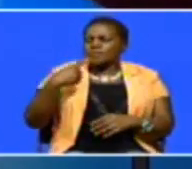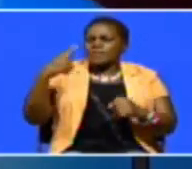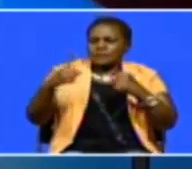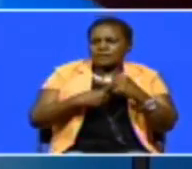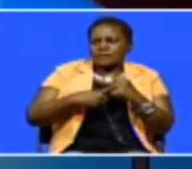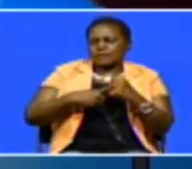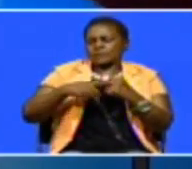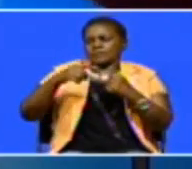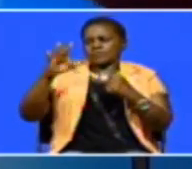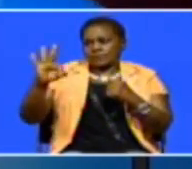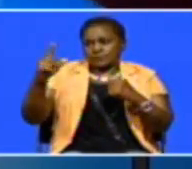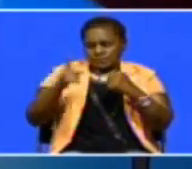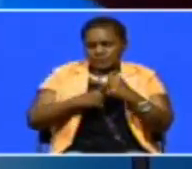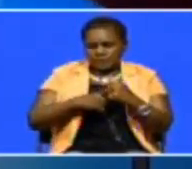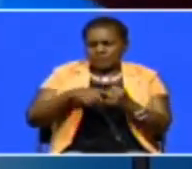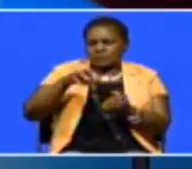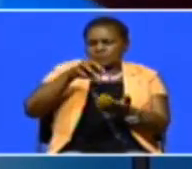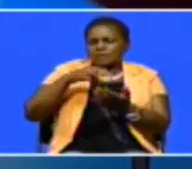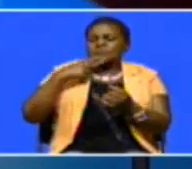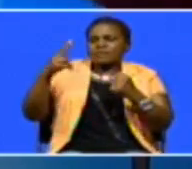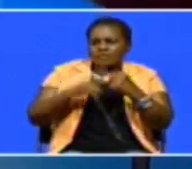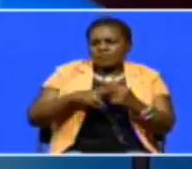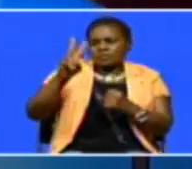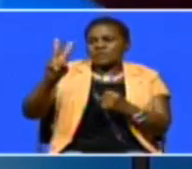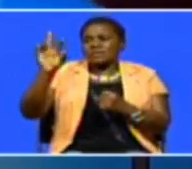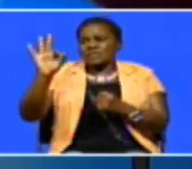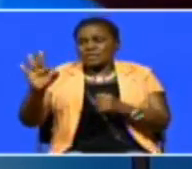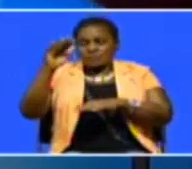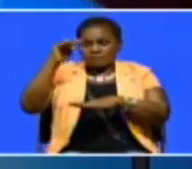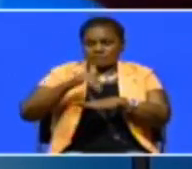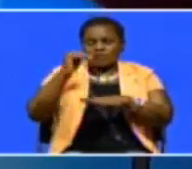20,636 baada ya visa vingine 723 vya maambukizi mapya